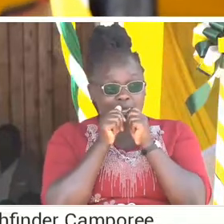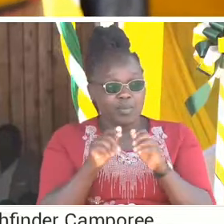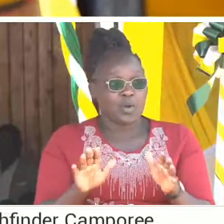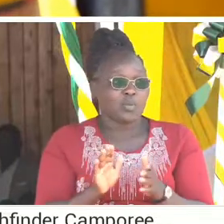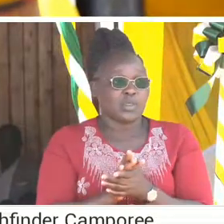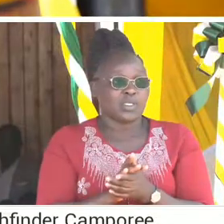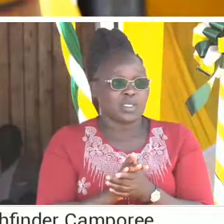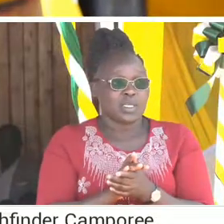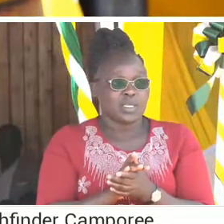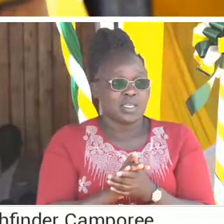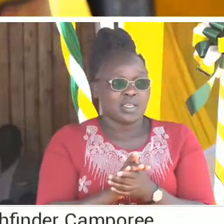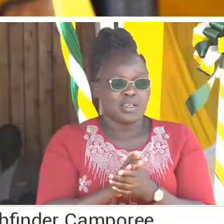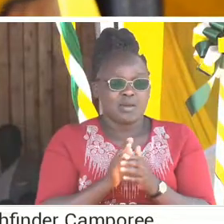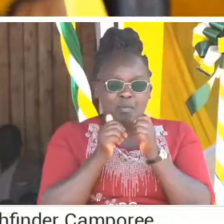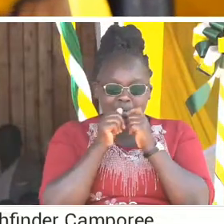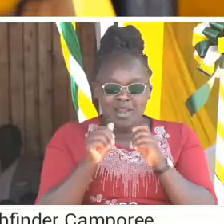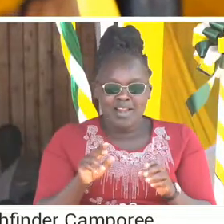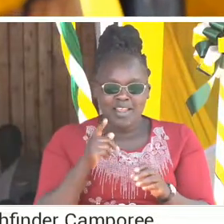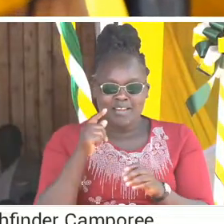Pathfinders,